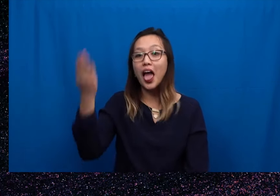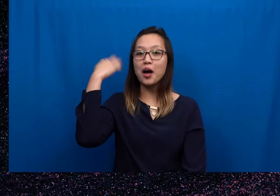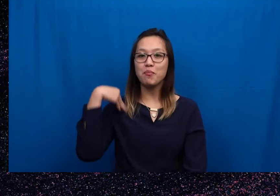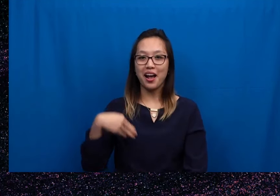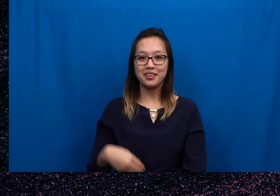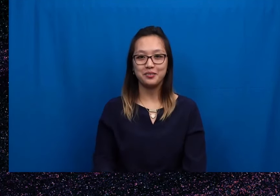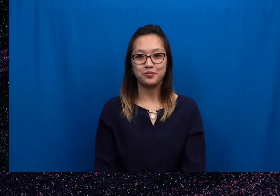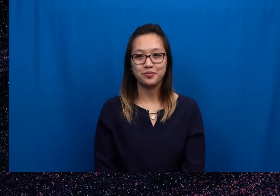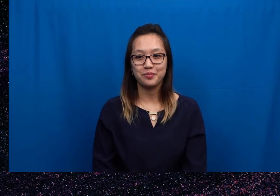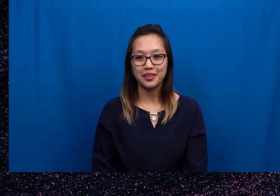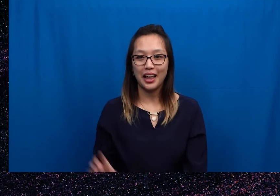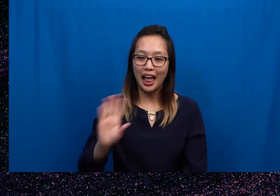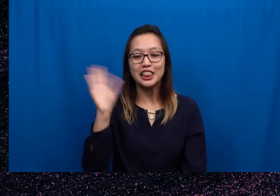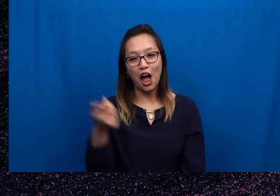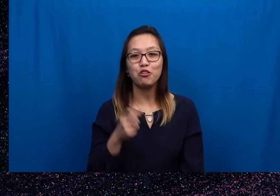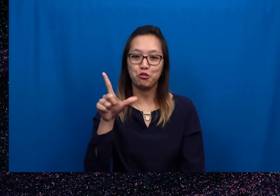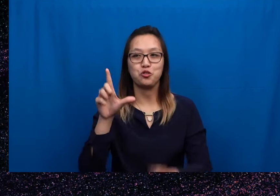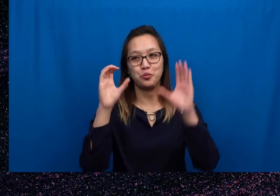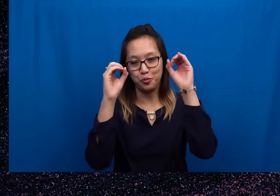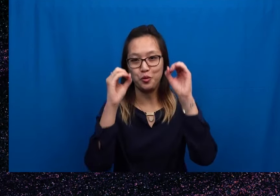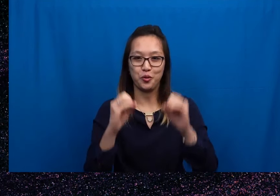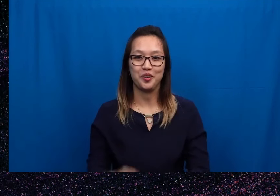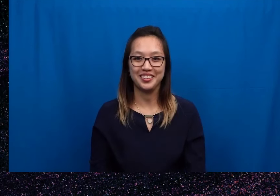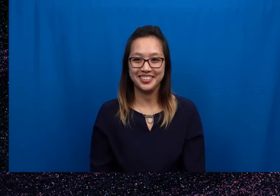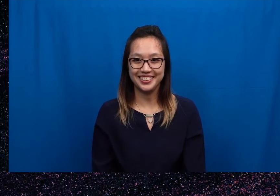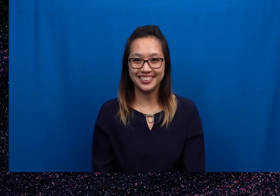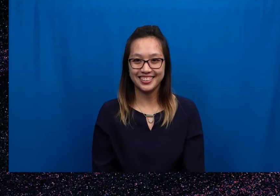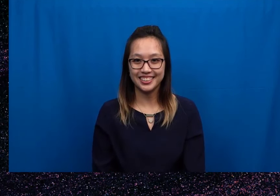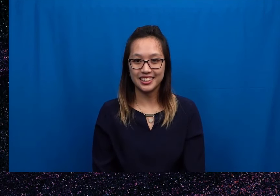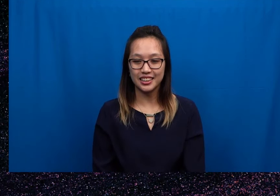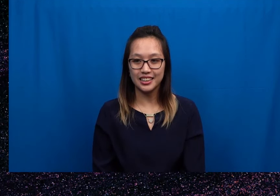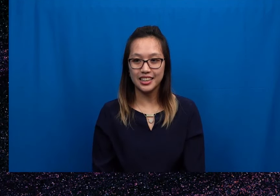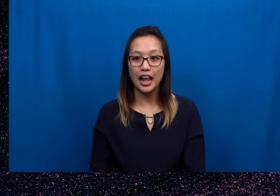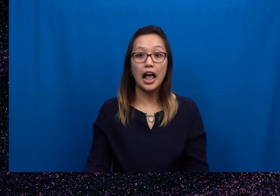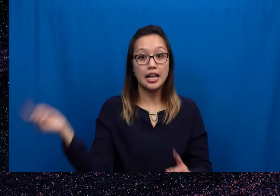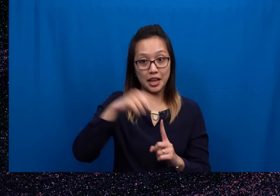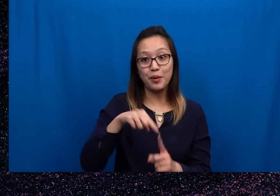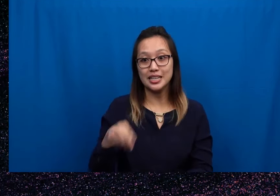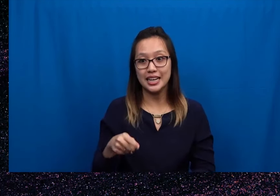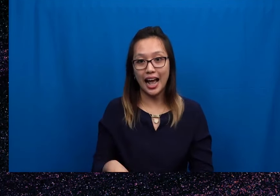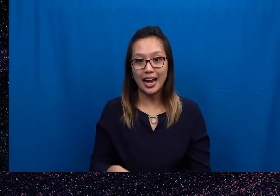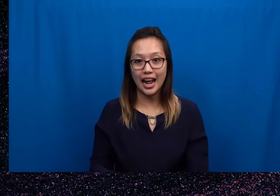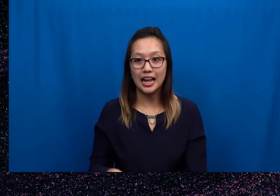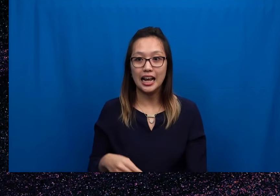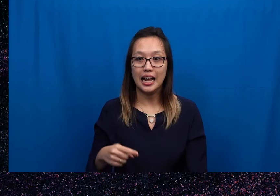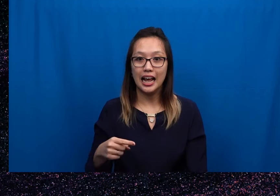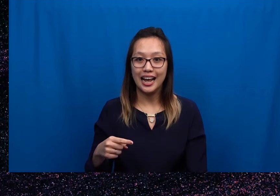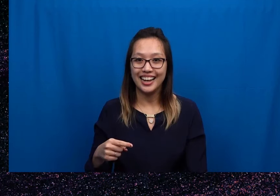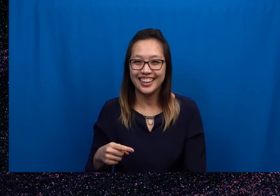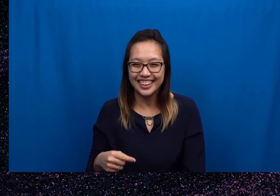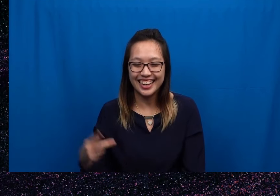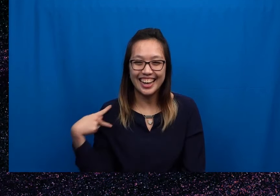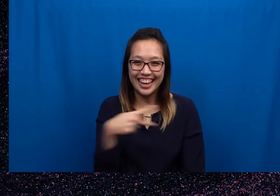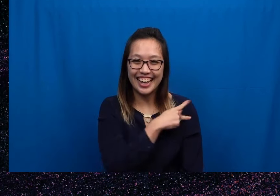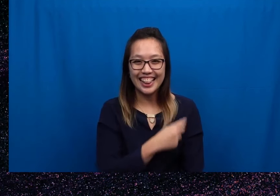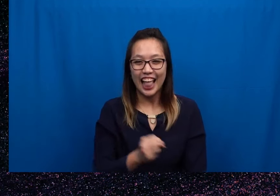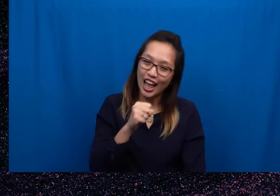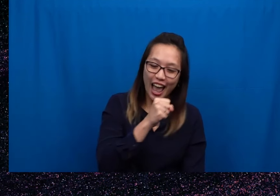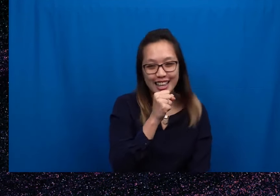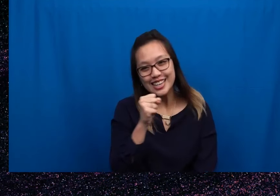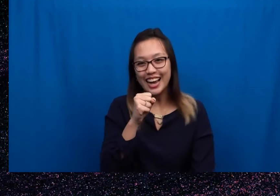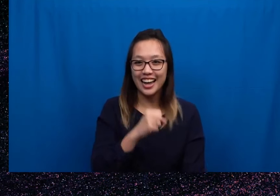era tahun 70-an, saudara. Dan sampai hari ini masih sering kita nyanyikan, ya. Saya ingin coba nyanyikan